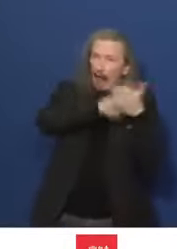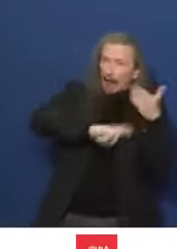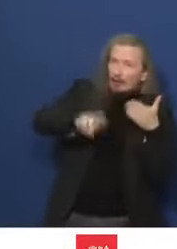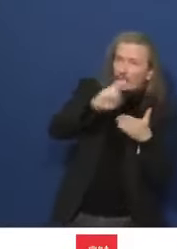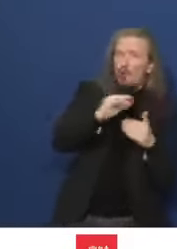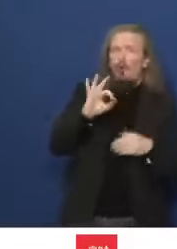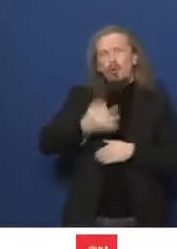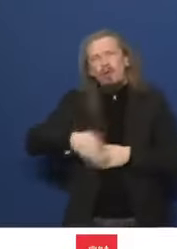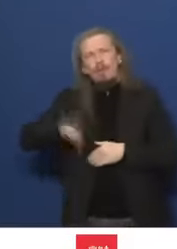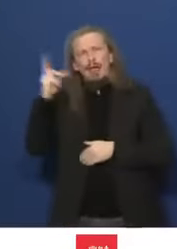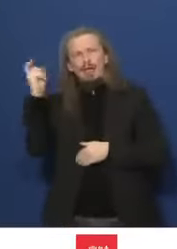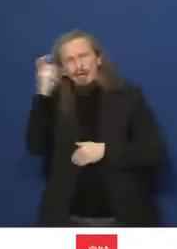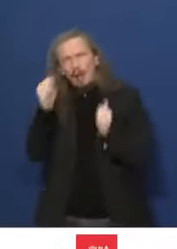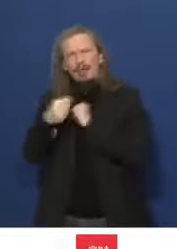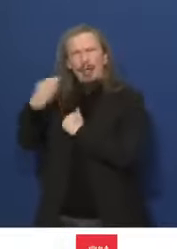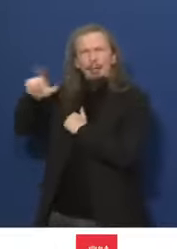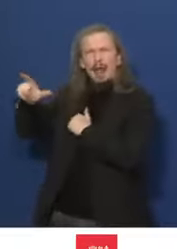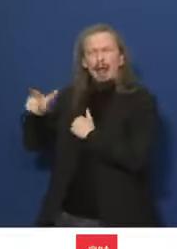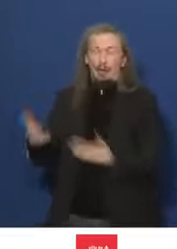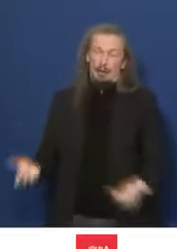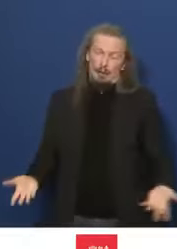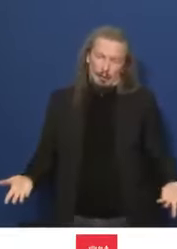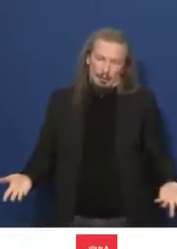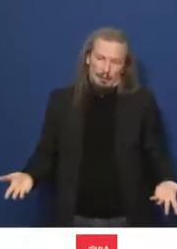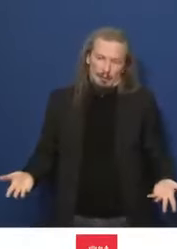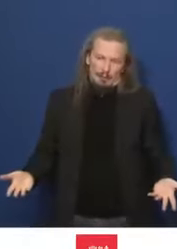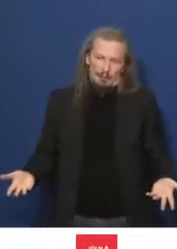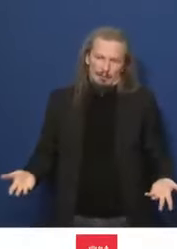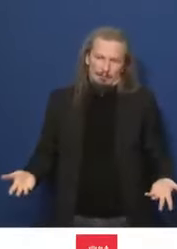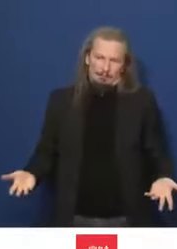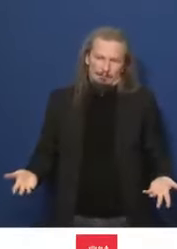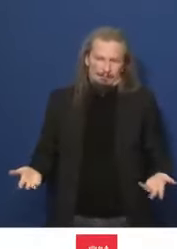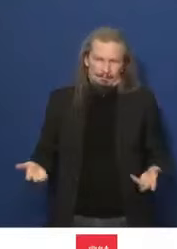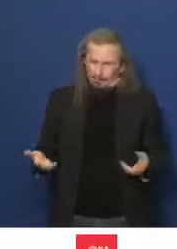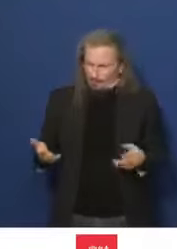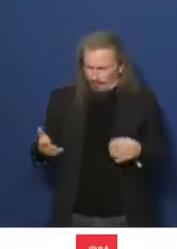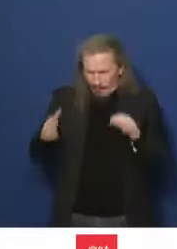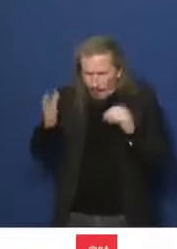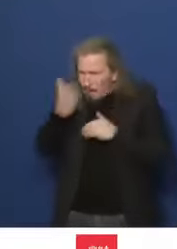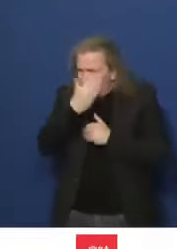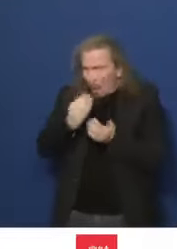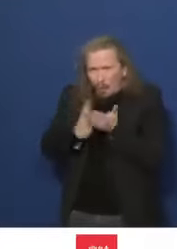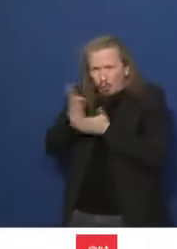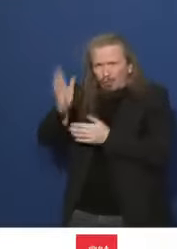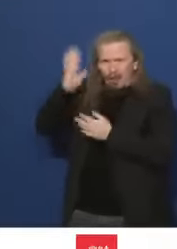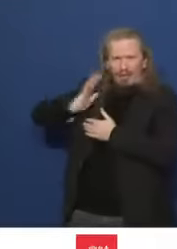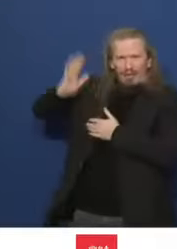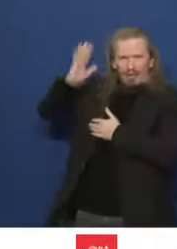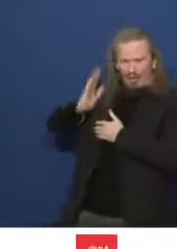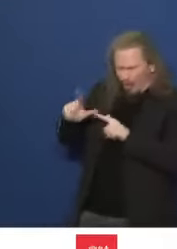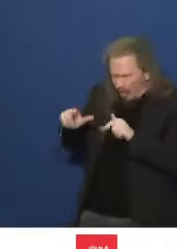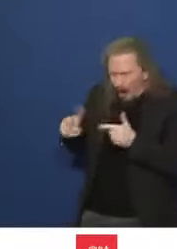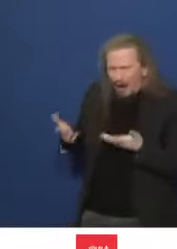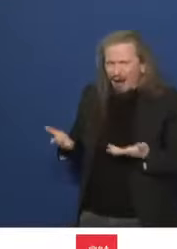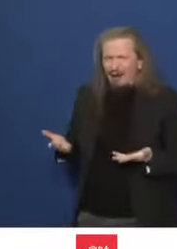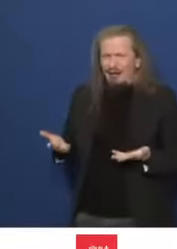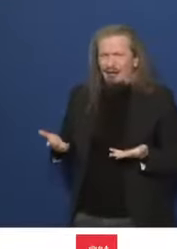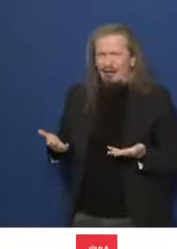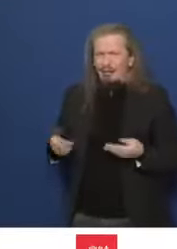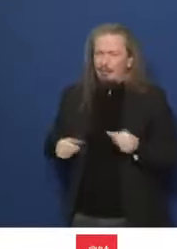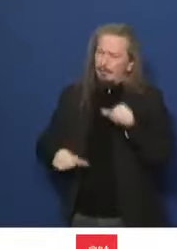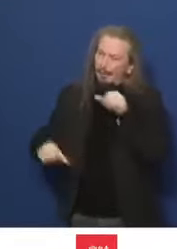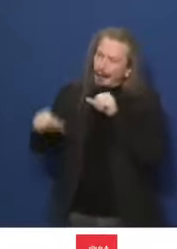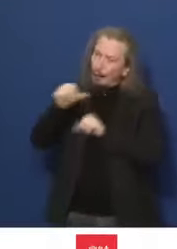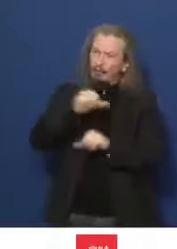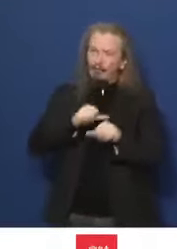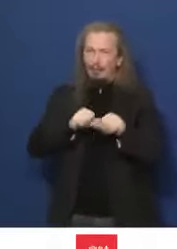MEL, alors que là, et je continue à être persuadé, nous avions un beau projet à condition que nous